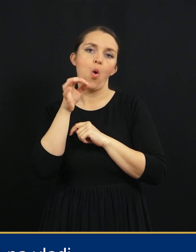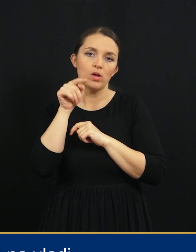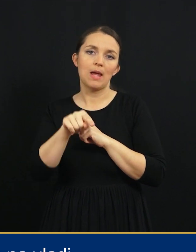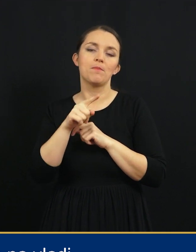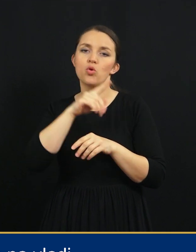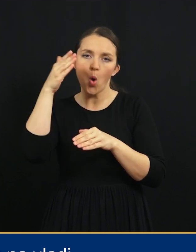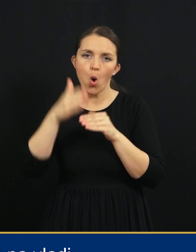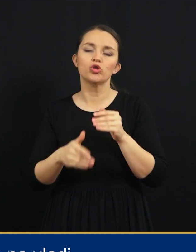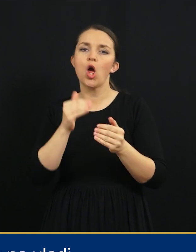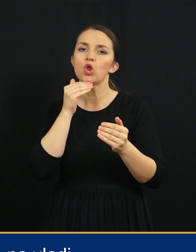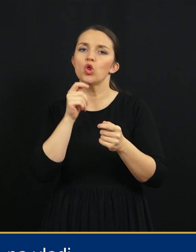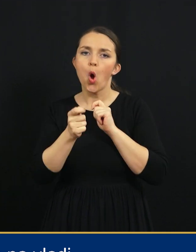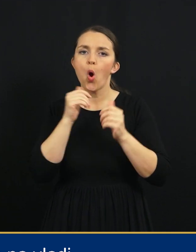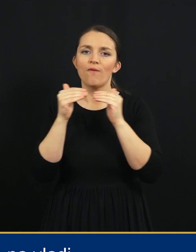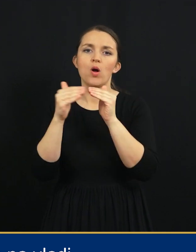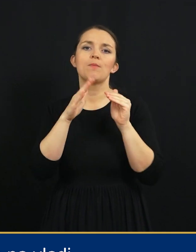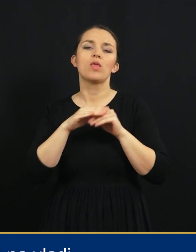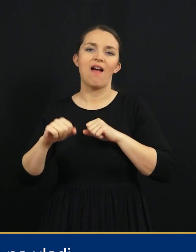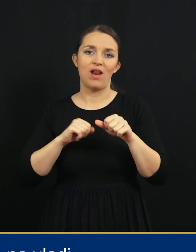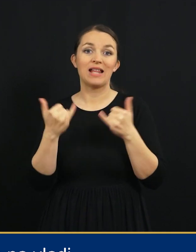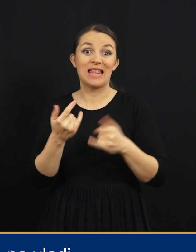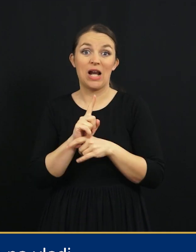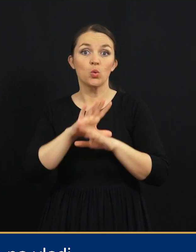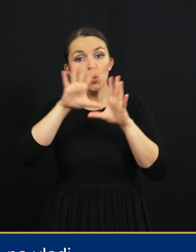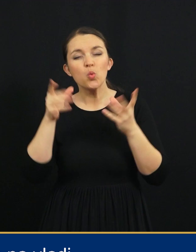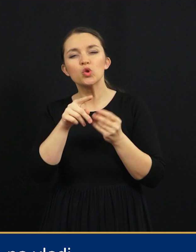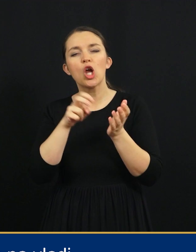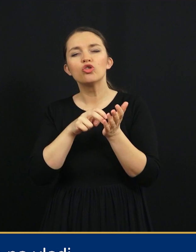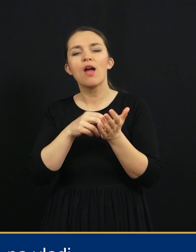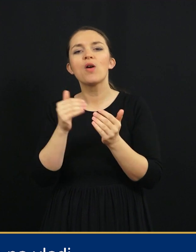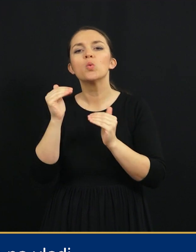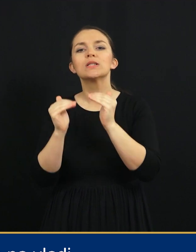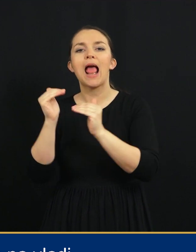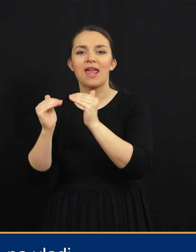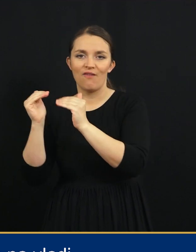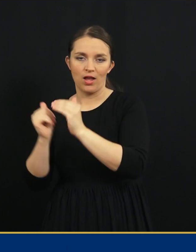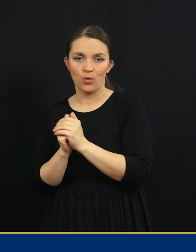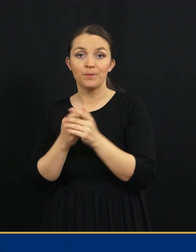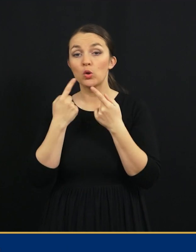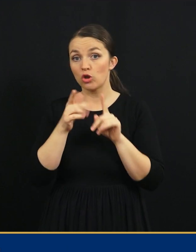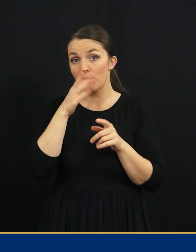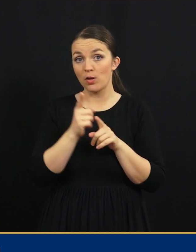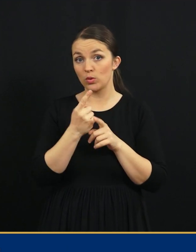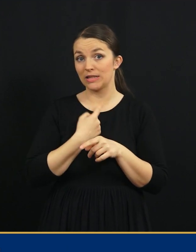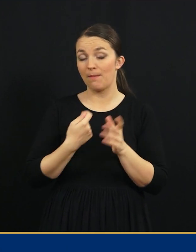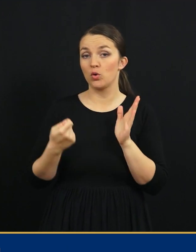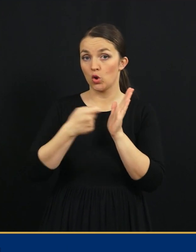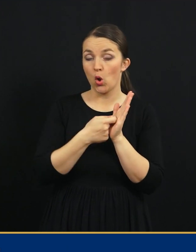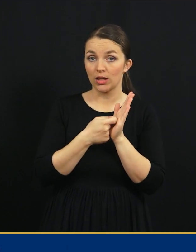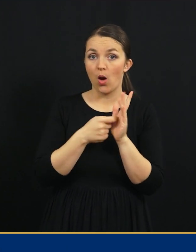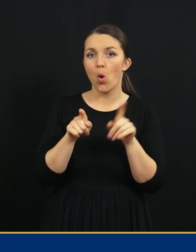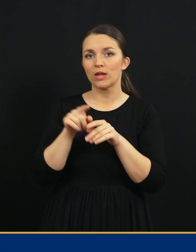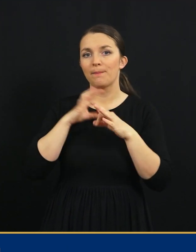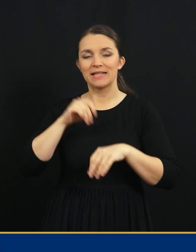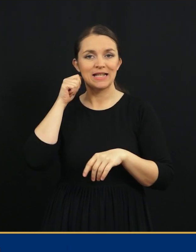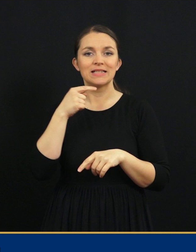tem dokončno dogovorimo na vladi. Trenutno je vse to še v usklajevanju. Sicer bi pa tudi sam dodal,